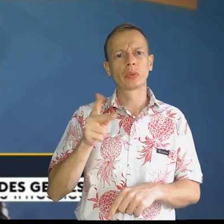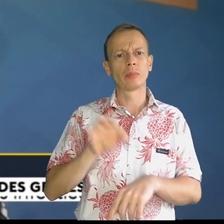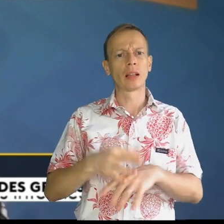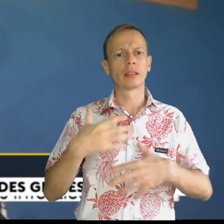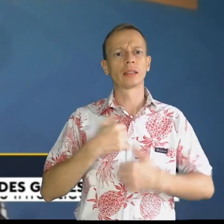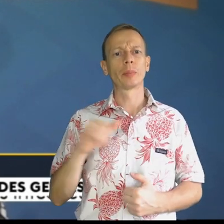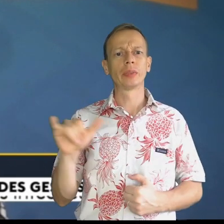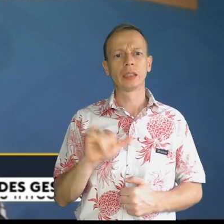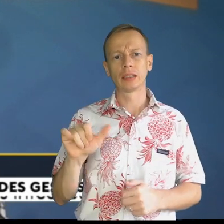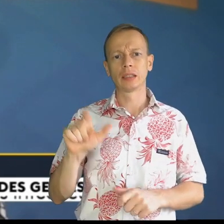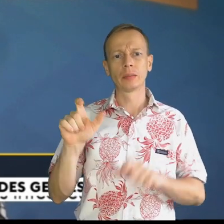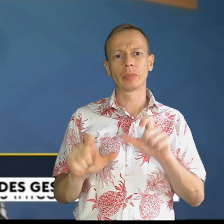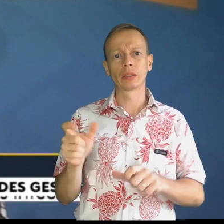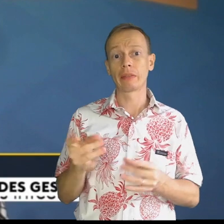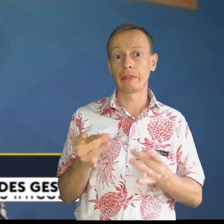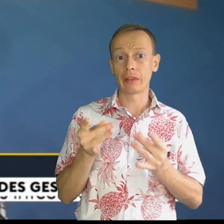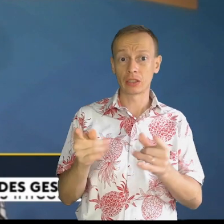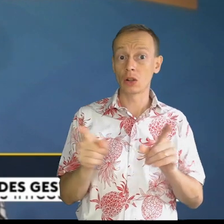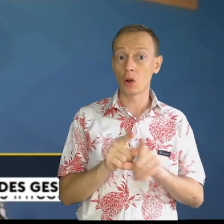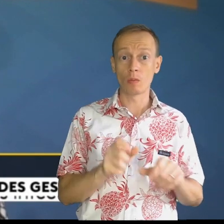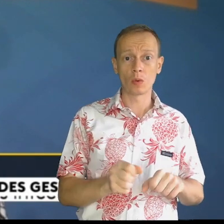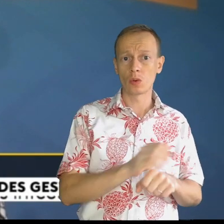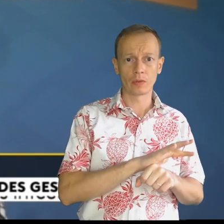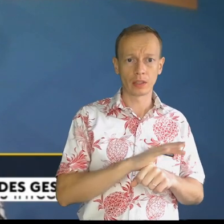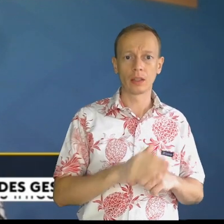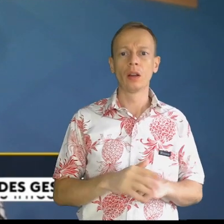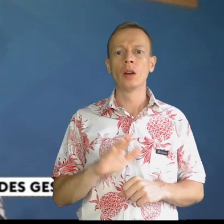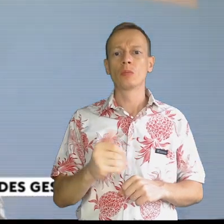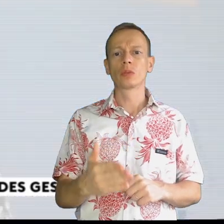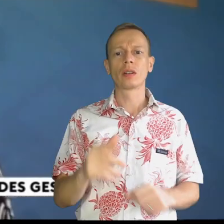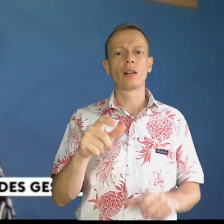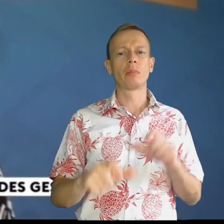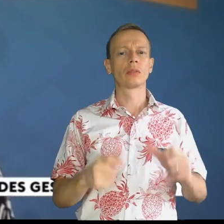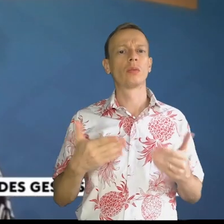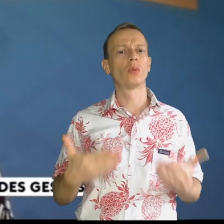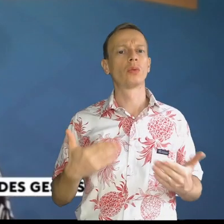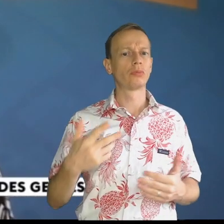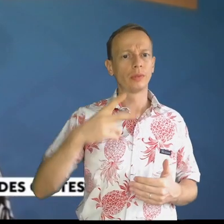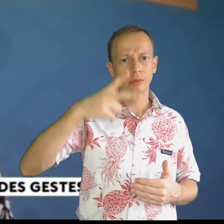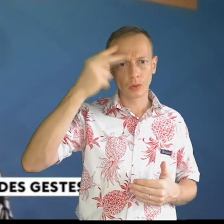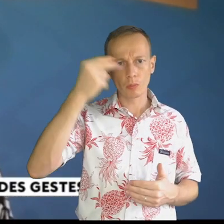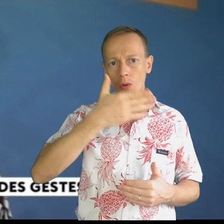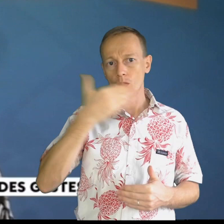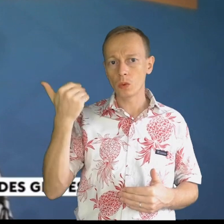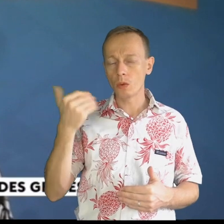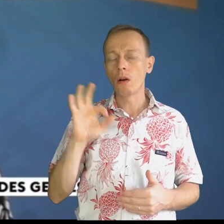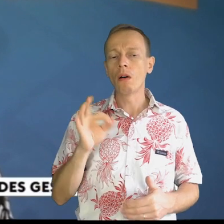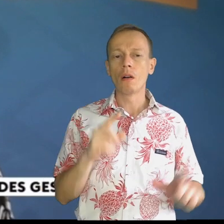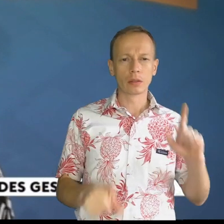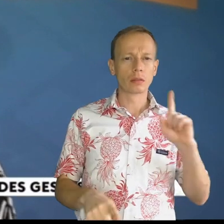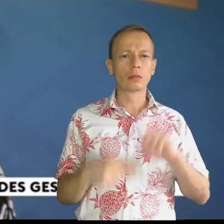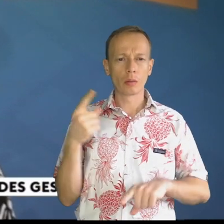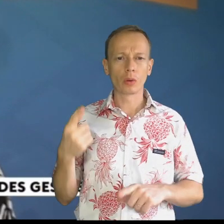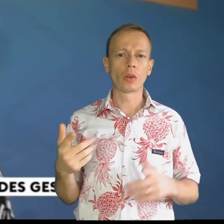touchent aussi beaucoup plus sévèrement les personnes à risque, les mêmes personnes à risque actuellement. Donc les gens comprennent vraiment aujourd'hui, je